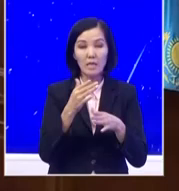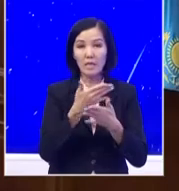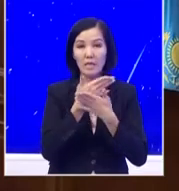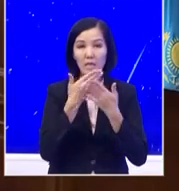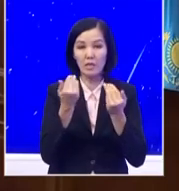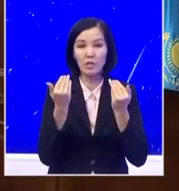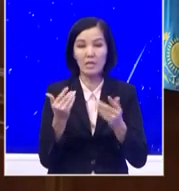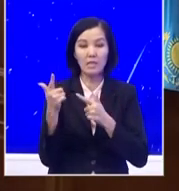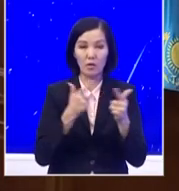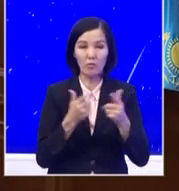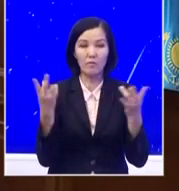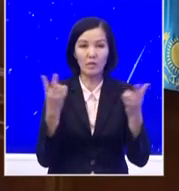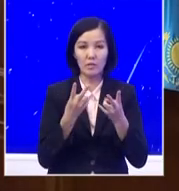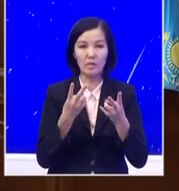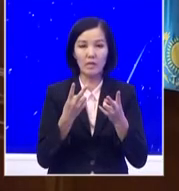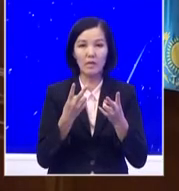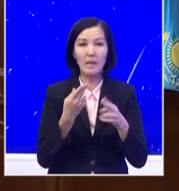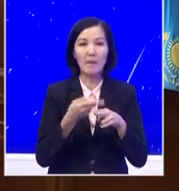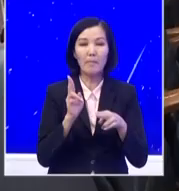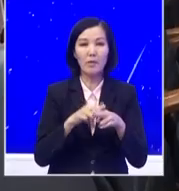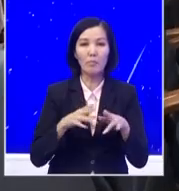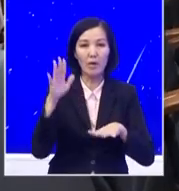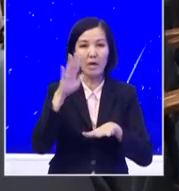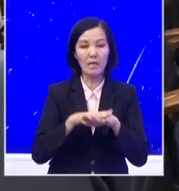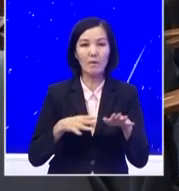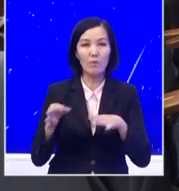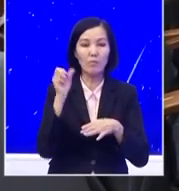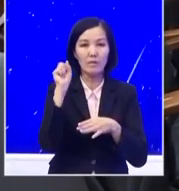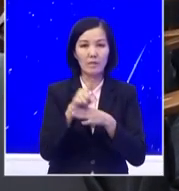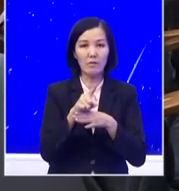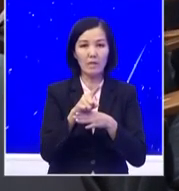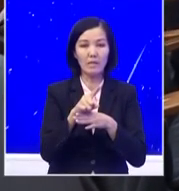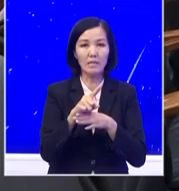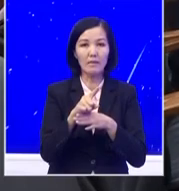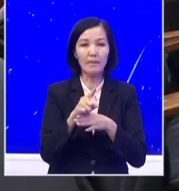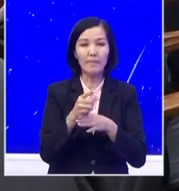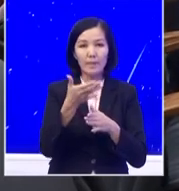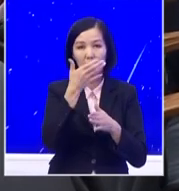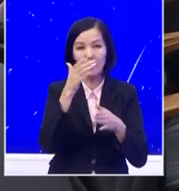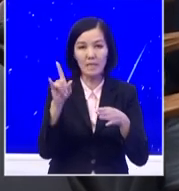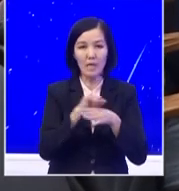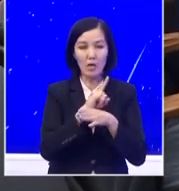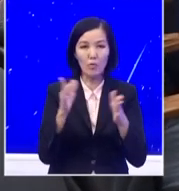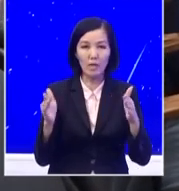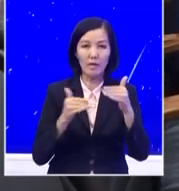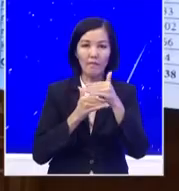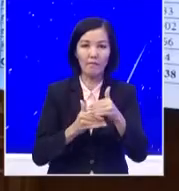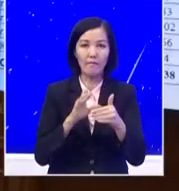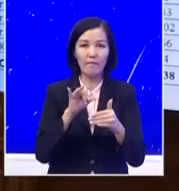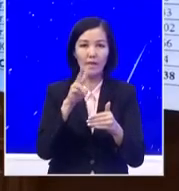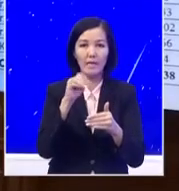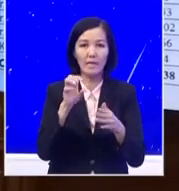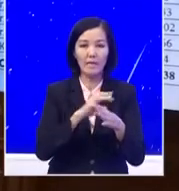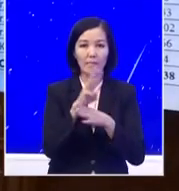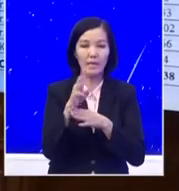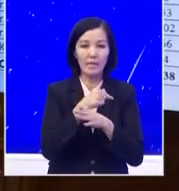уже частичное решение проблемы. Потому аким области поручил закупить кислородные концентраторы, а также аппараты ИВЛ и оснастить